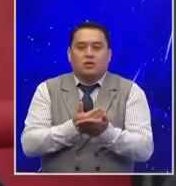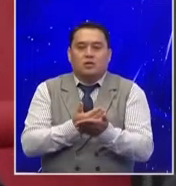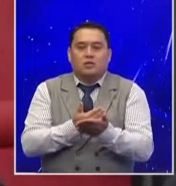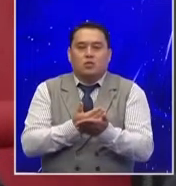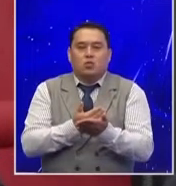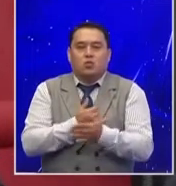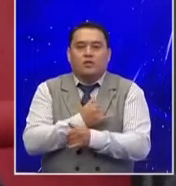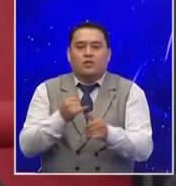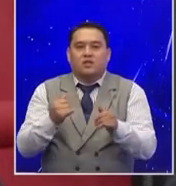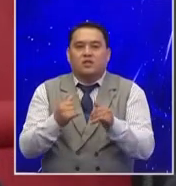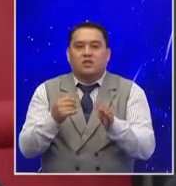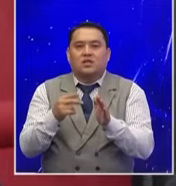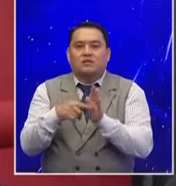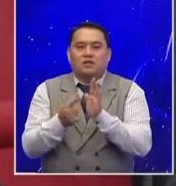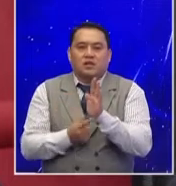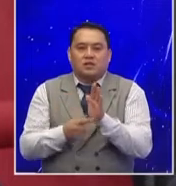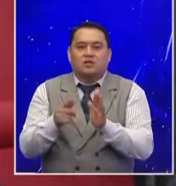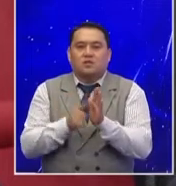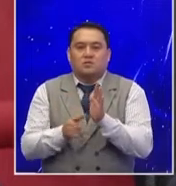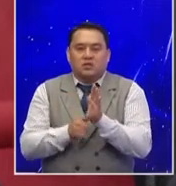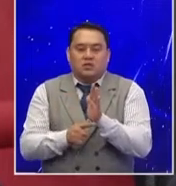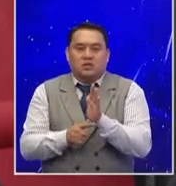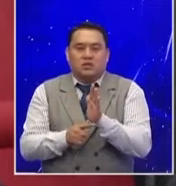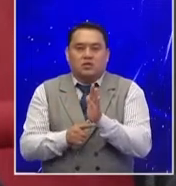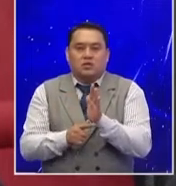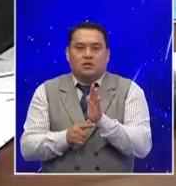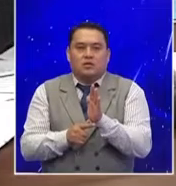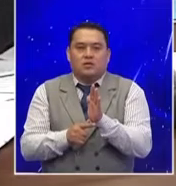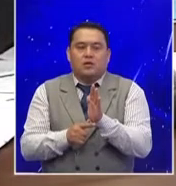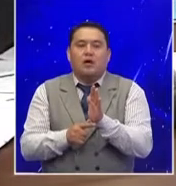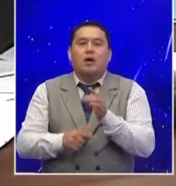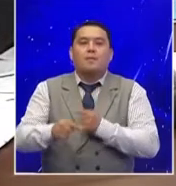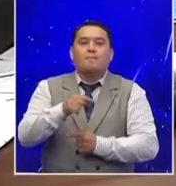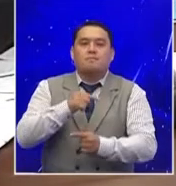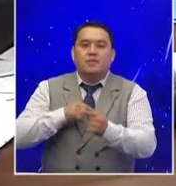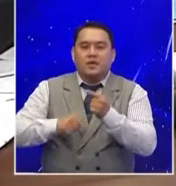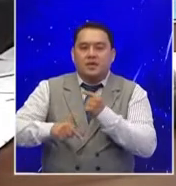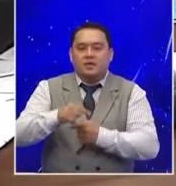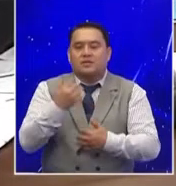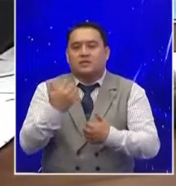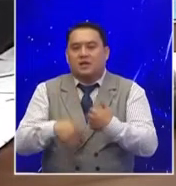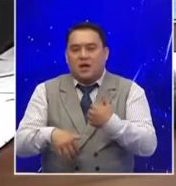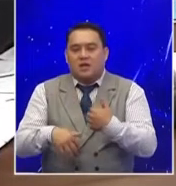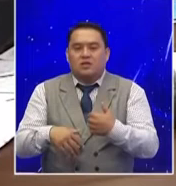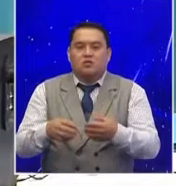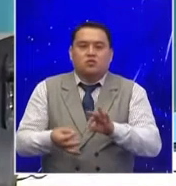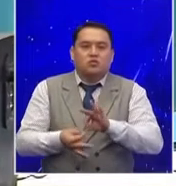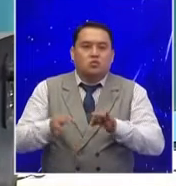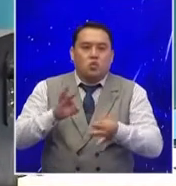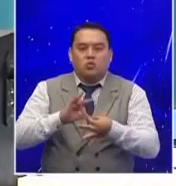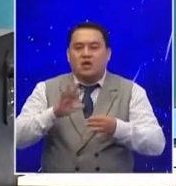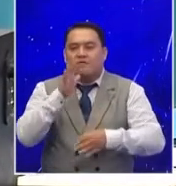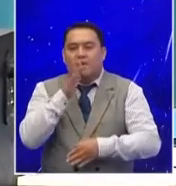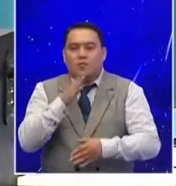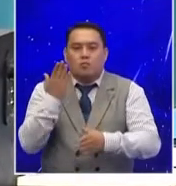повысилась, 19,7 сейчас. Было 16, когда премьер принесем. Малому и среднему бизнесу, оказавшемуся в затруднительном положении,